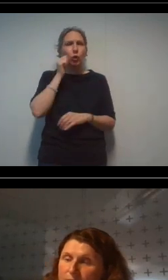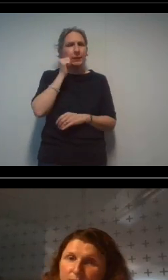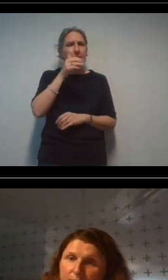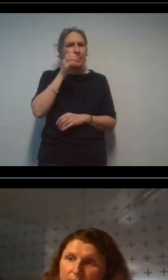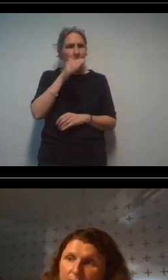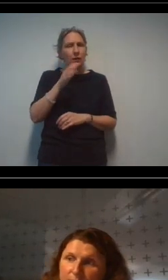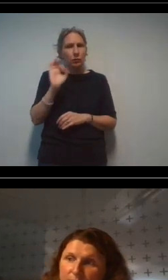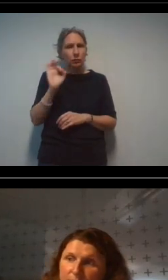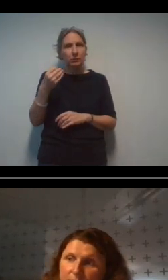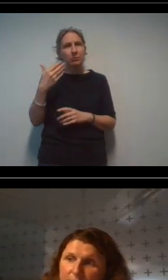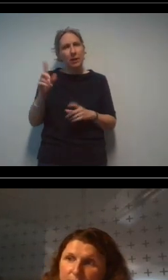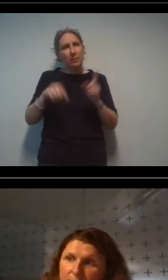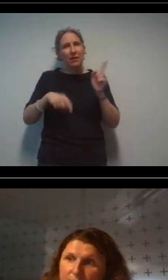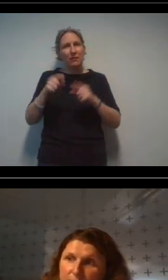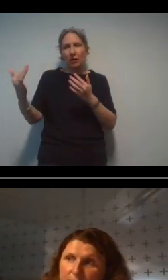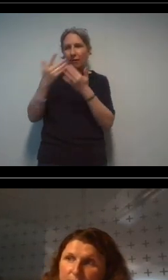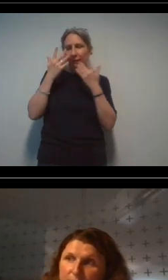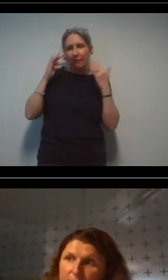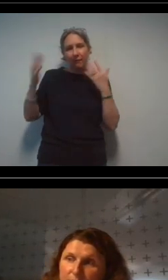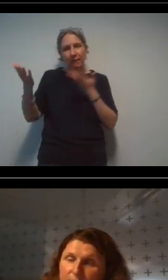s'inspirer mutuellement. Donc, on a